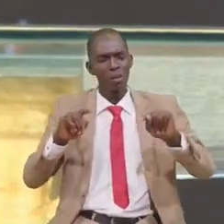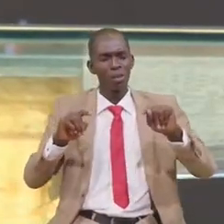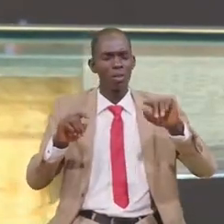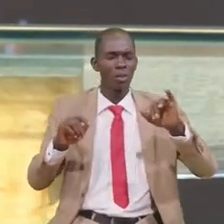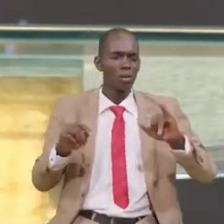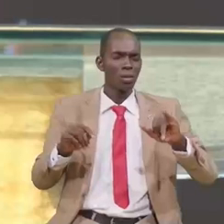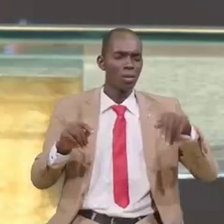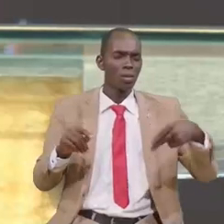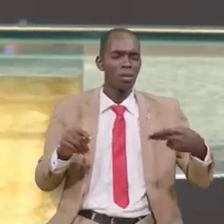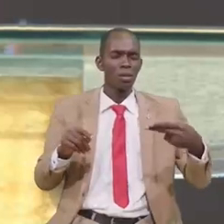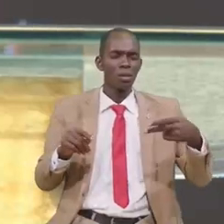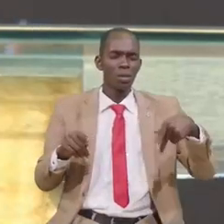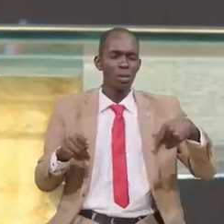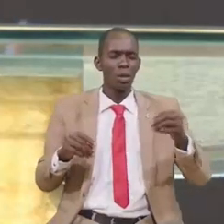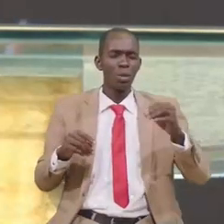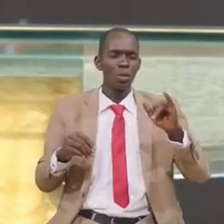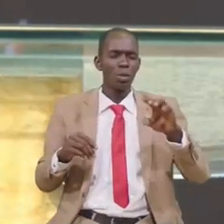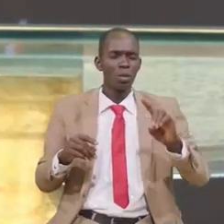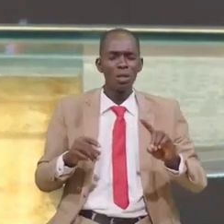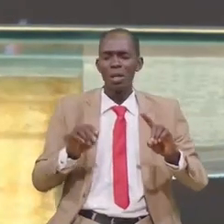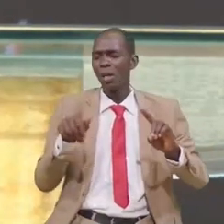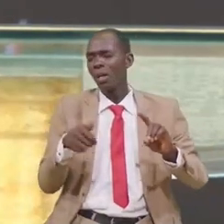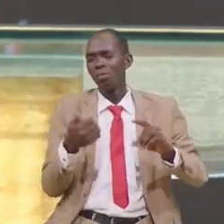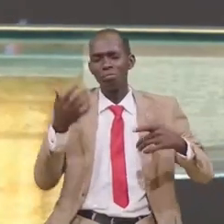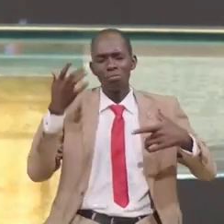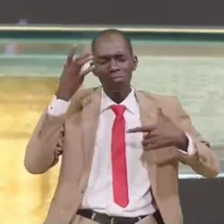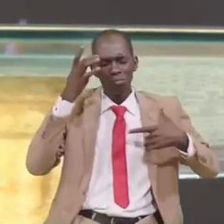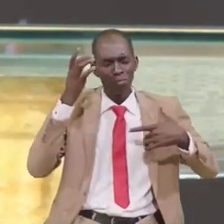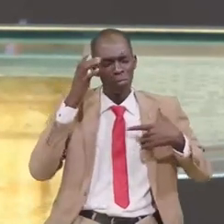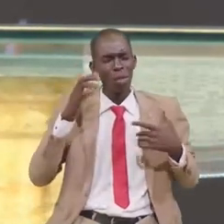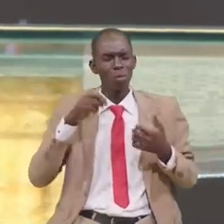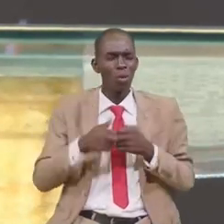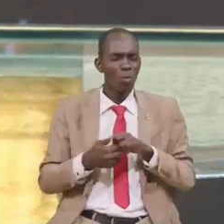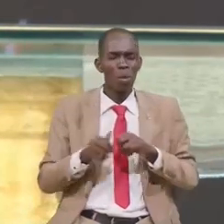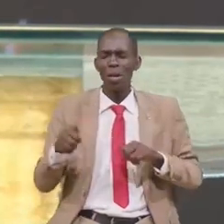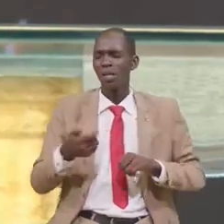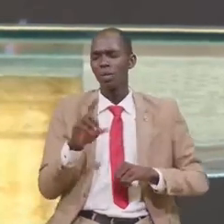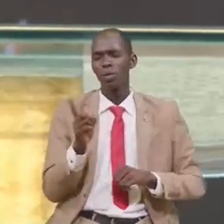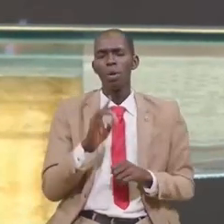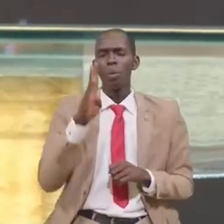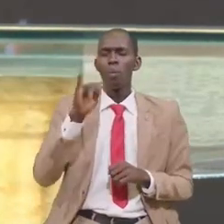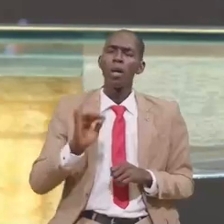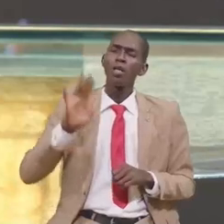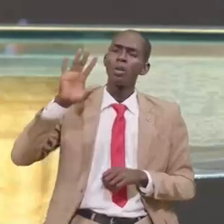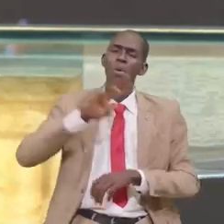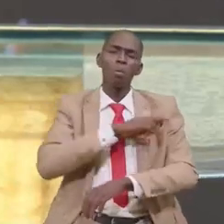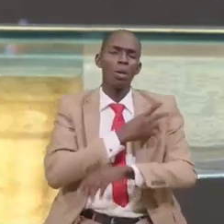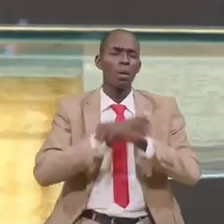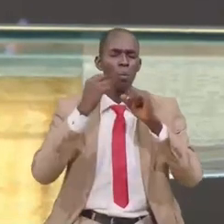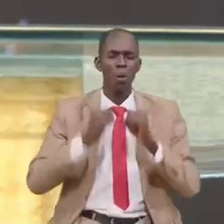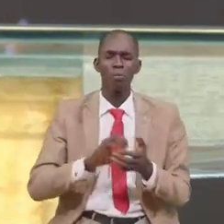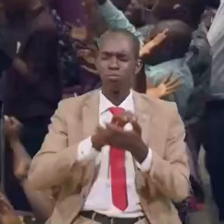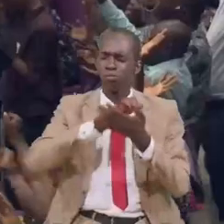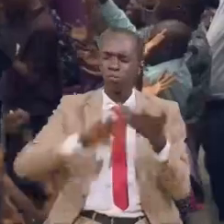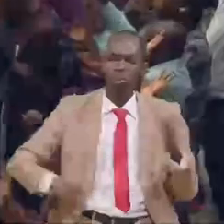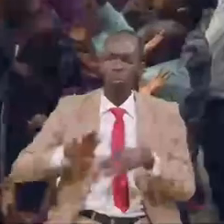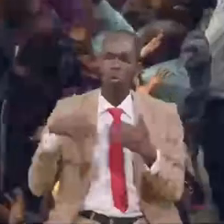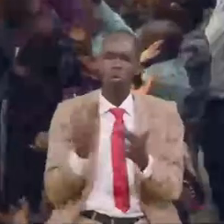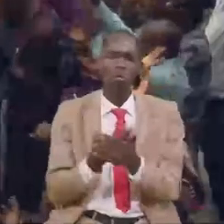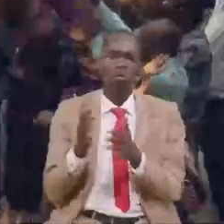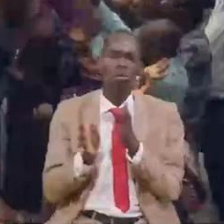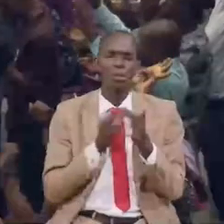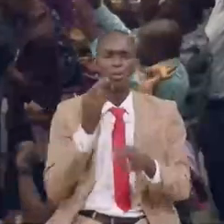une fièvre typhoïde, une maladie, une douleur, un fléau, quelque part, par ta toute puissance, ôte cela